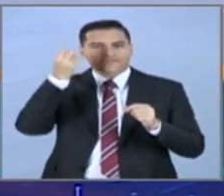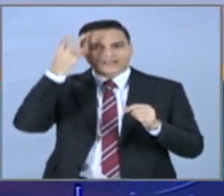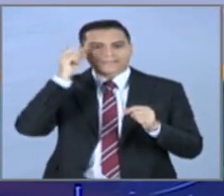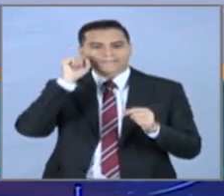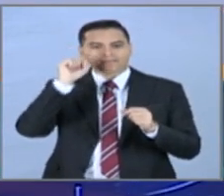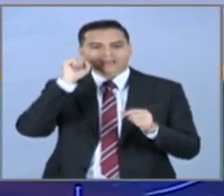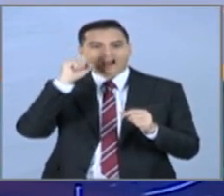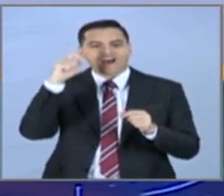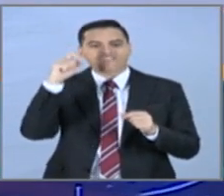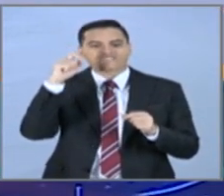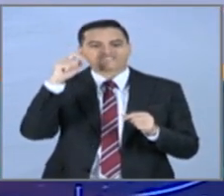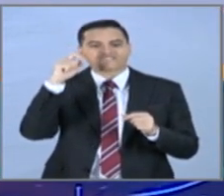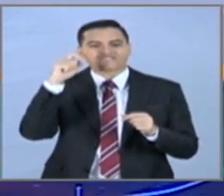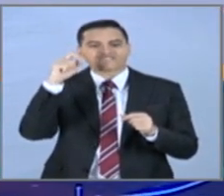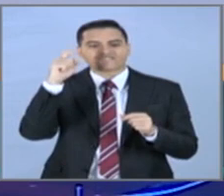فرضية ريمان؟